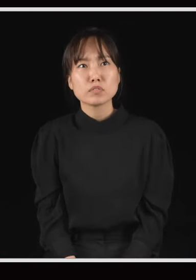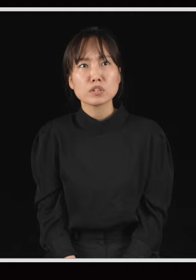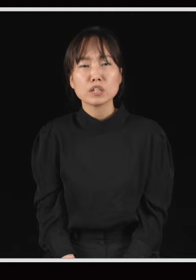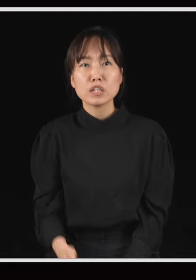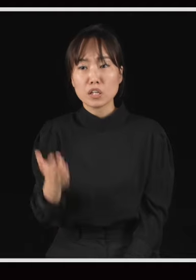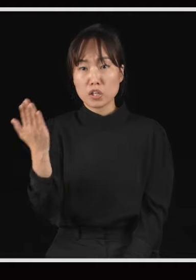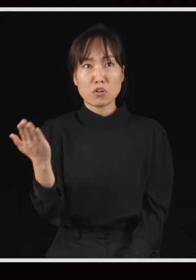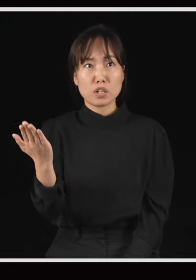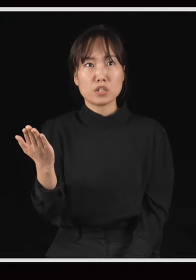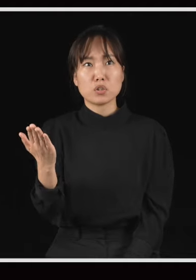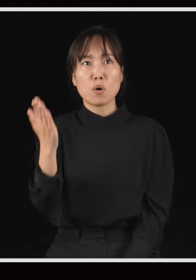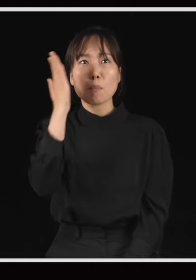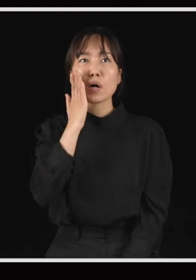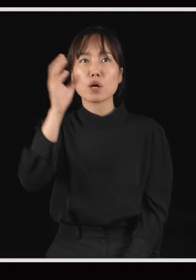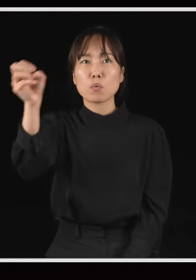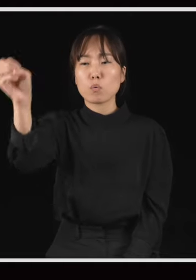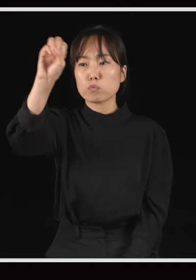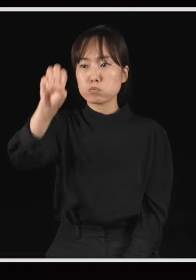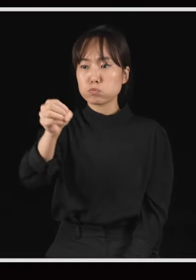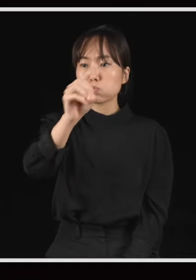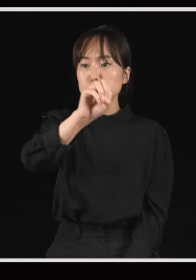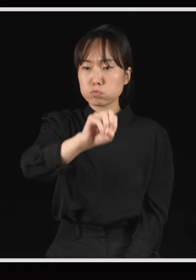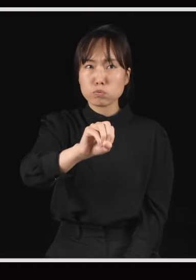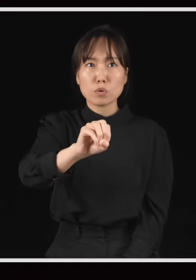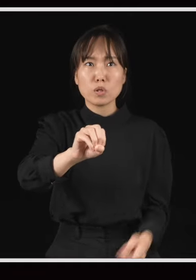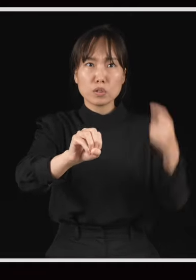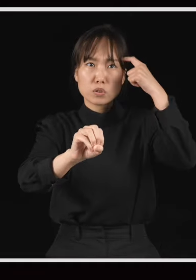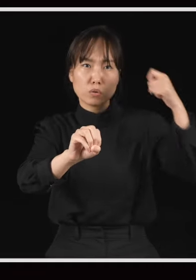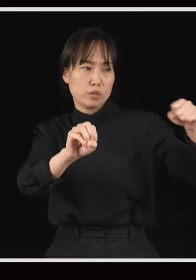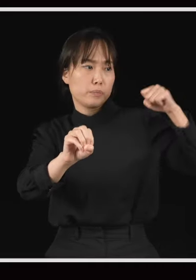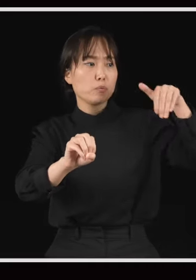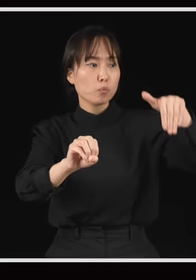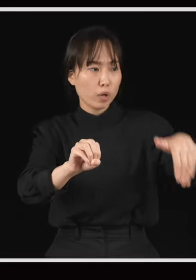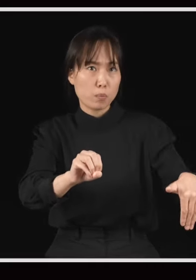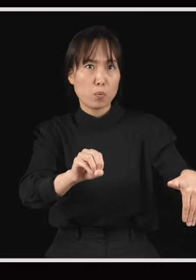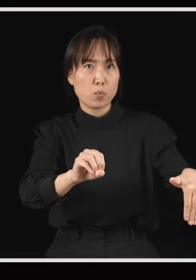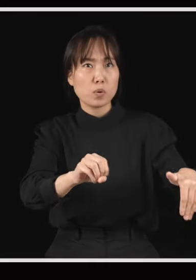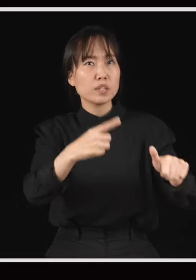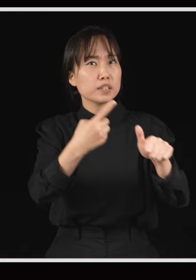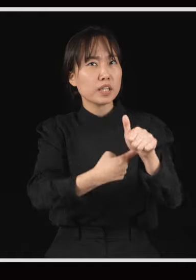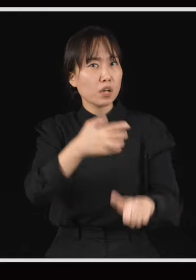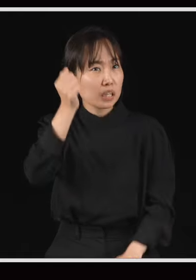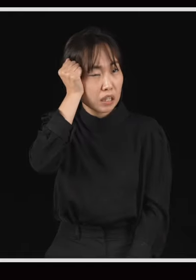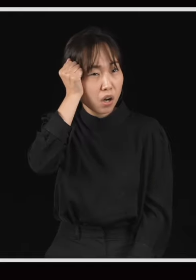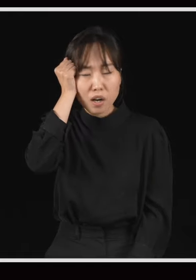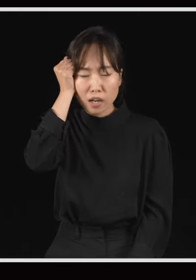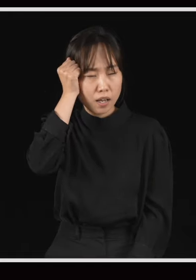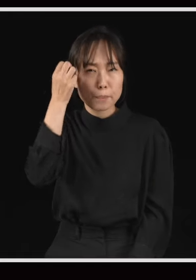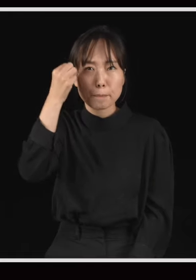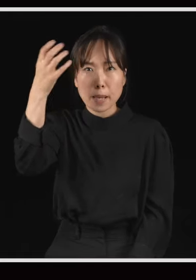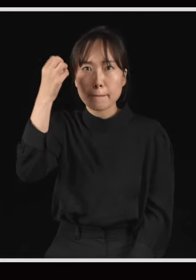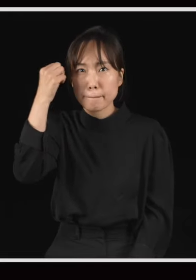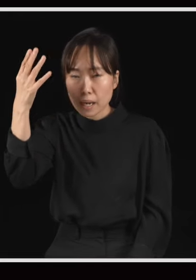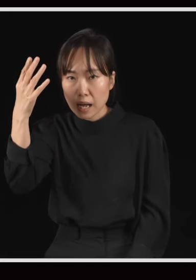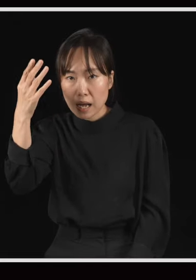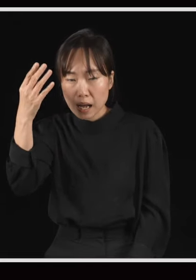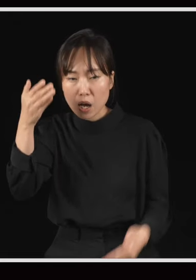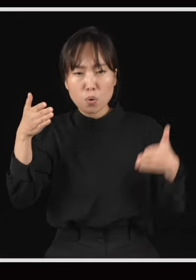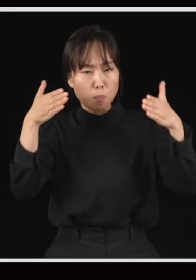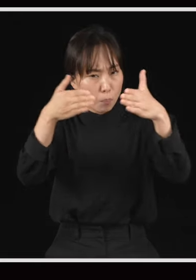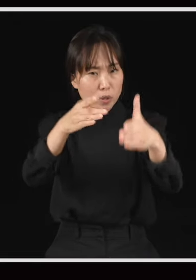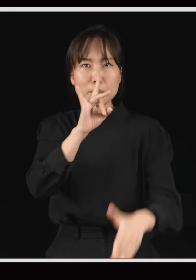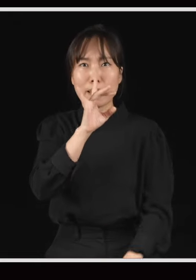하나를 넘을 때마다 전체적으로 우리의 멘탈리티는 떨어지는 거예요. 그리고 그렇게 가면 갈수록 인지 예비능도 떨어지고